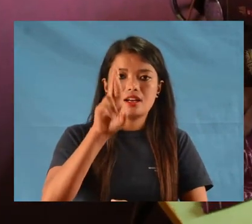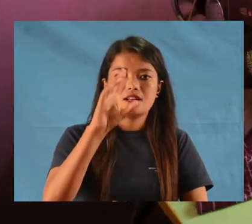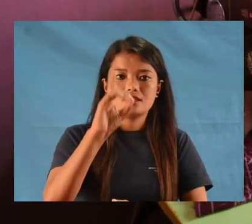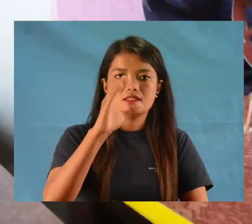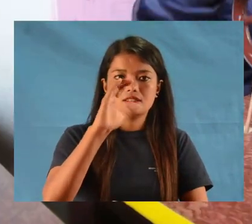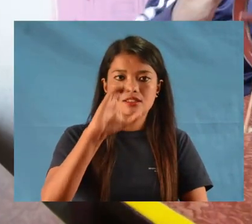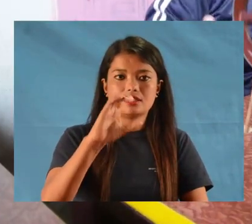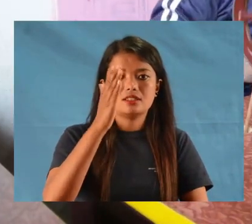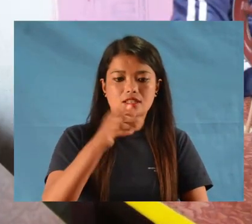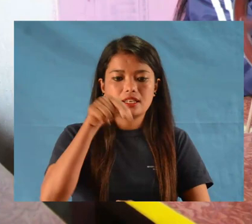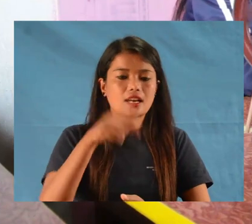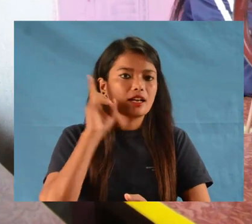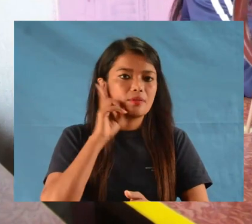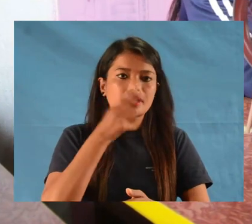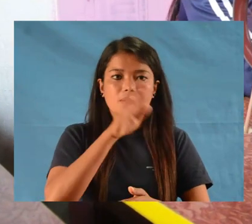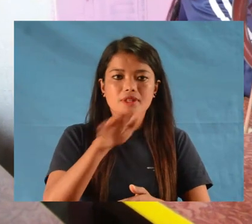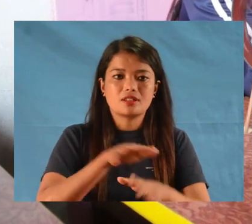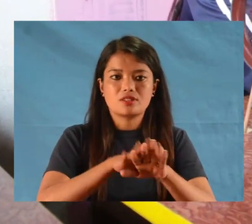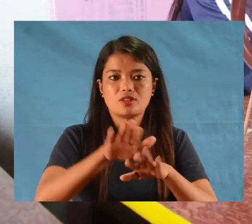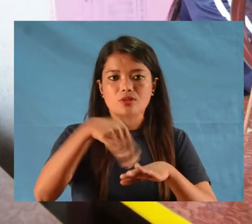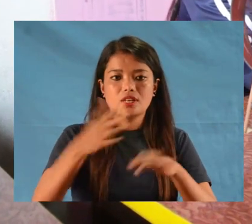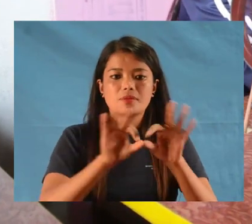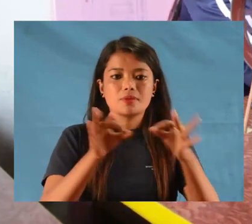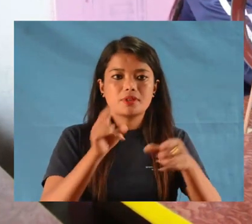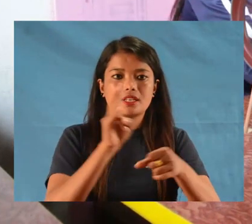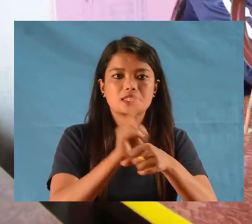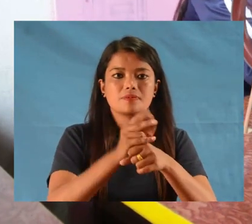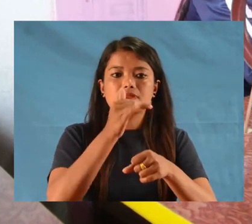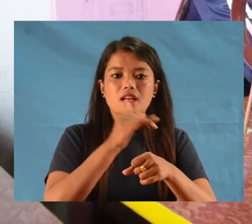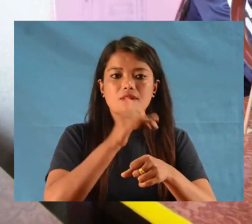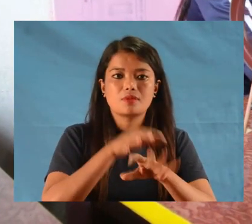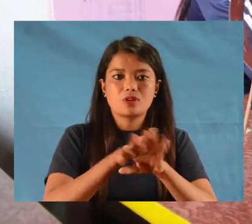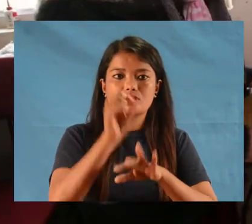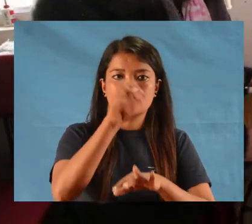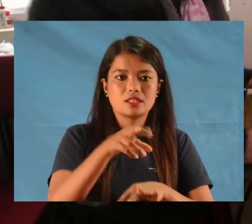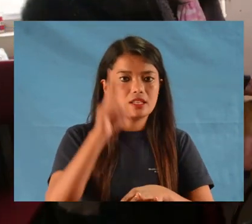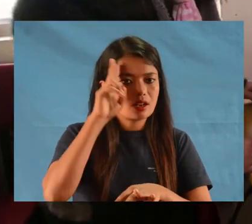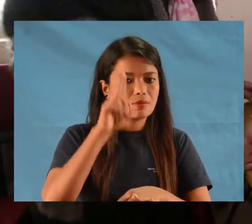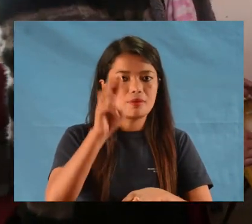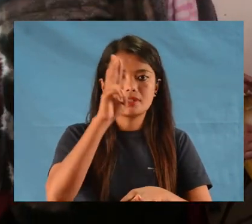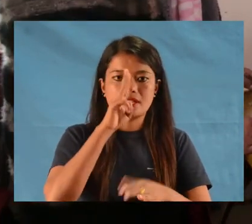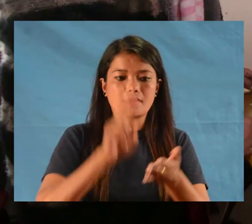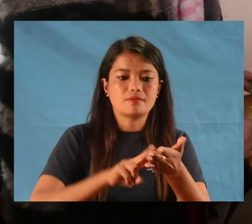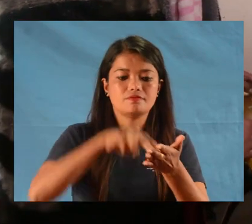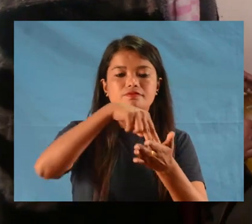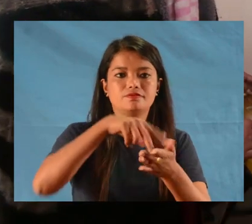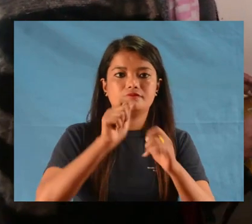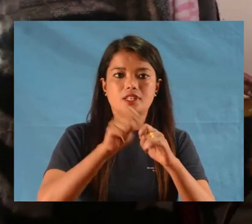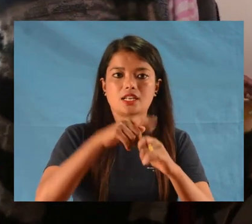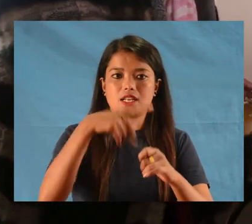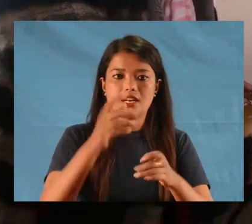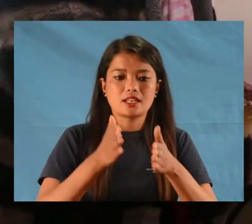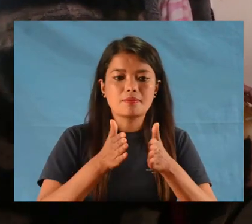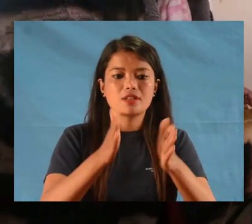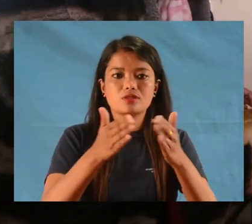आर्डीसी ले यहांका बहिरा बिद्यार्थी हरुलाई बिबिन्न सीप मुलक तालीम हरु प्रदान गरी भविश्येमा आत्मनिर्भर बन्ना का